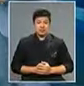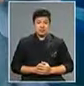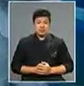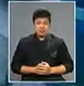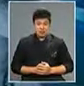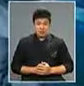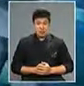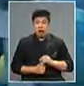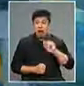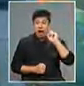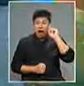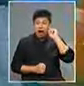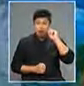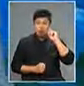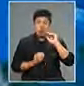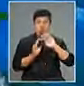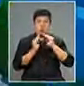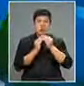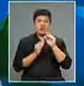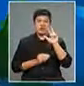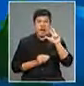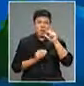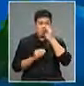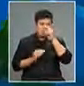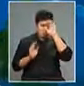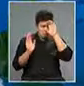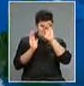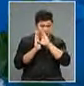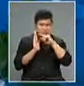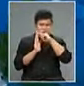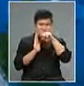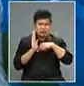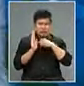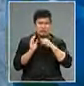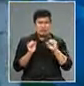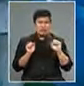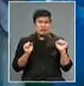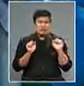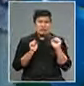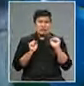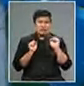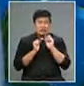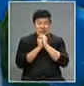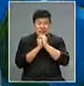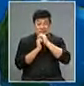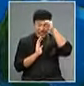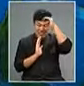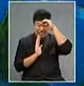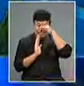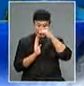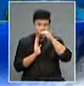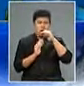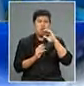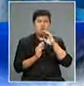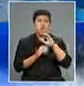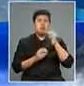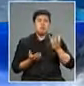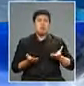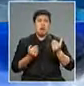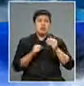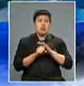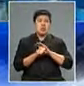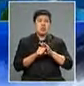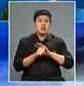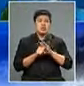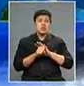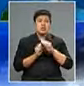ครอบคลุมข่าวสารนะครับวันนี้ชัดเจนว่าความกดอากาศสูงหรือมวลอากาศเย็นจากจีนที่ปกคลุมประเทศไทยนั้นมีกำลังที่อ่อนลงแล้วตามสูตรเลยครับ